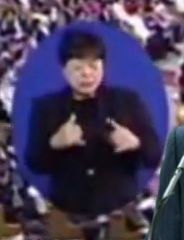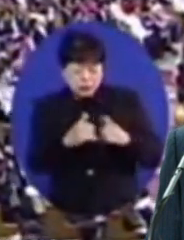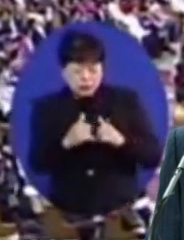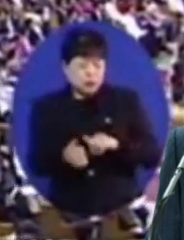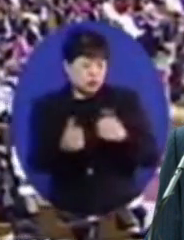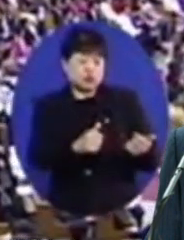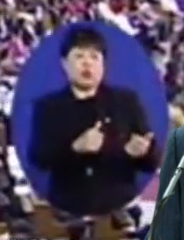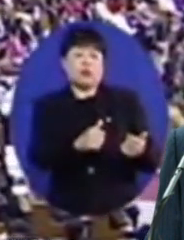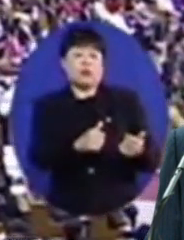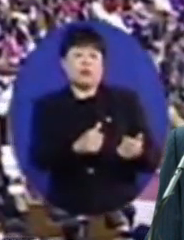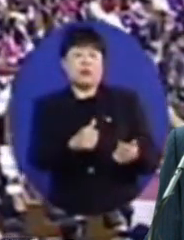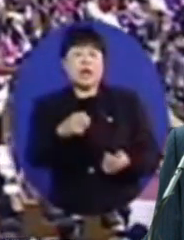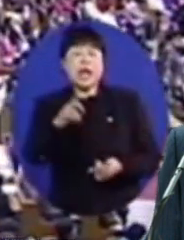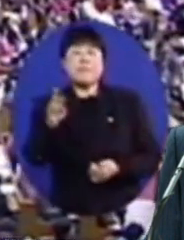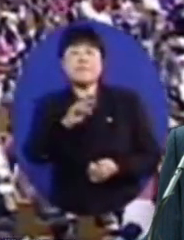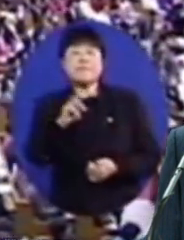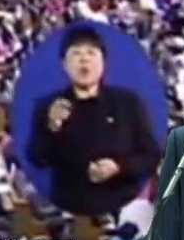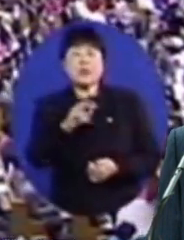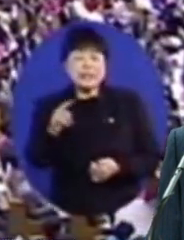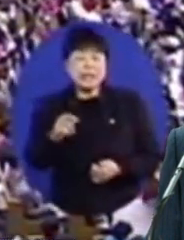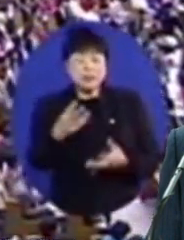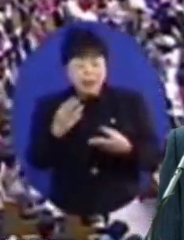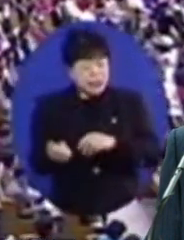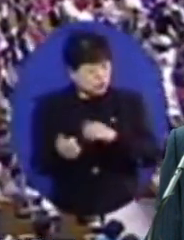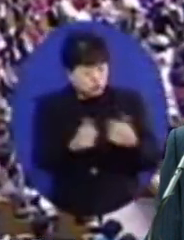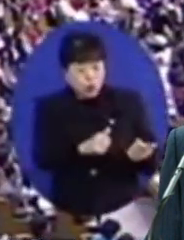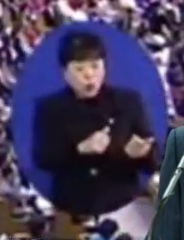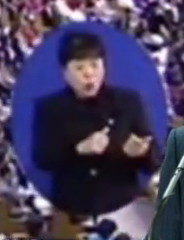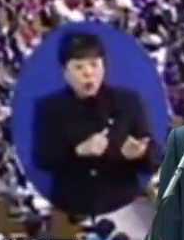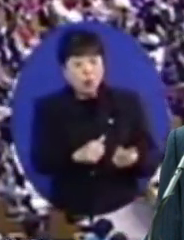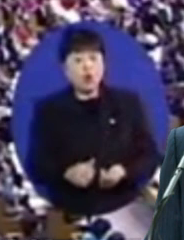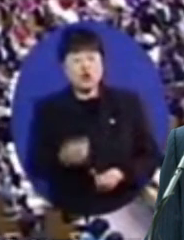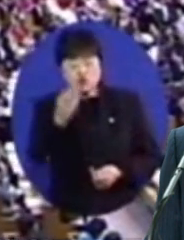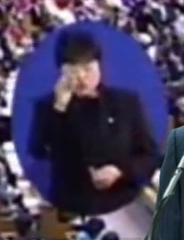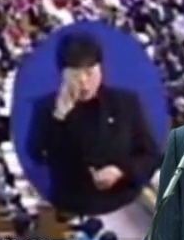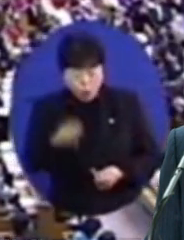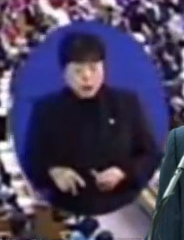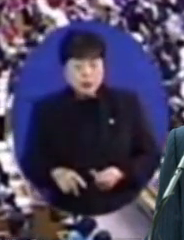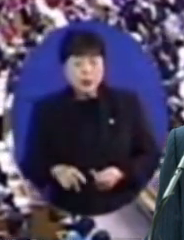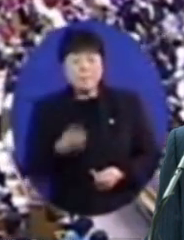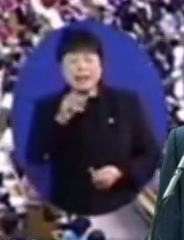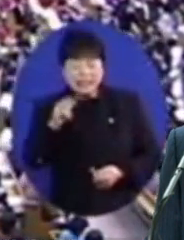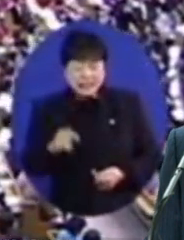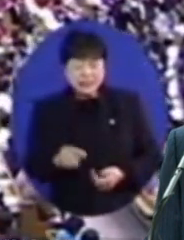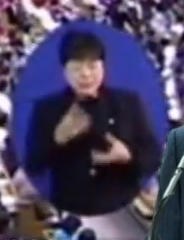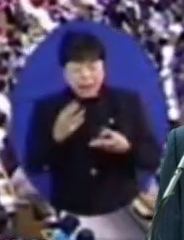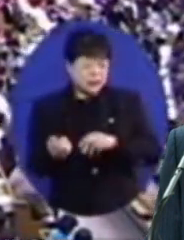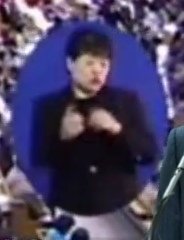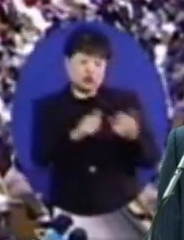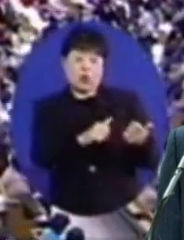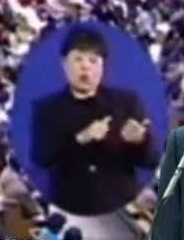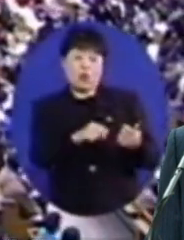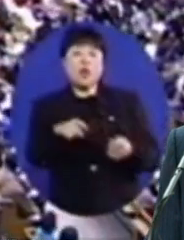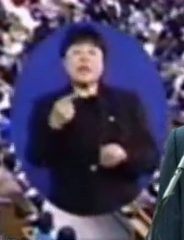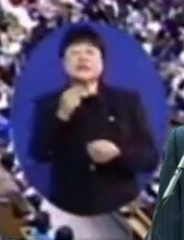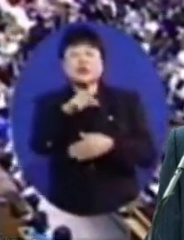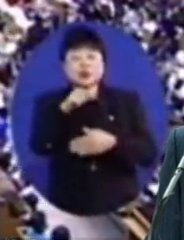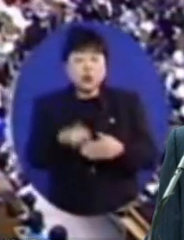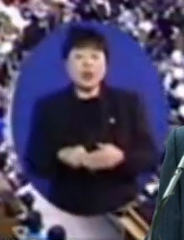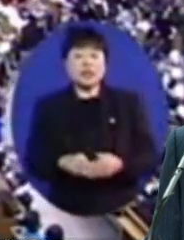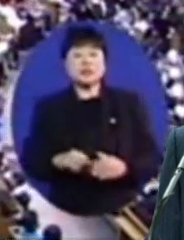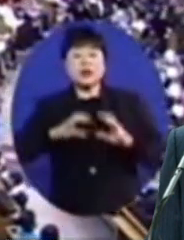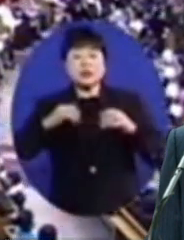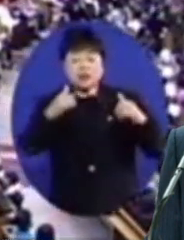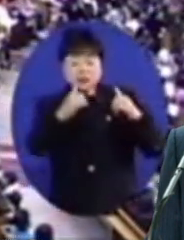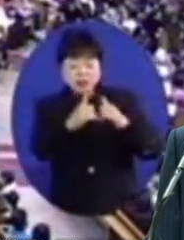프로들 캄보디아의 킹실드 유고슬라비아와 방글라데시 사건은 지난 100년 동안에 지구상에서